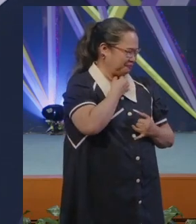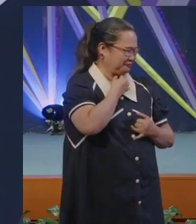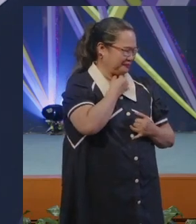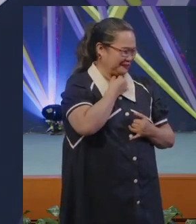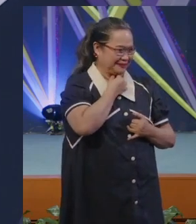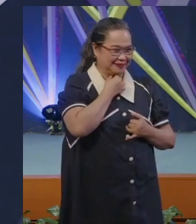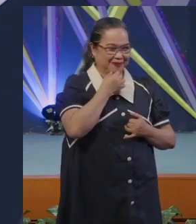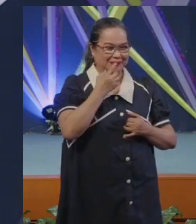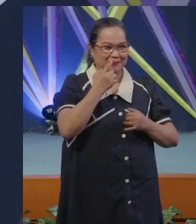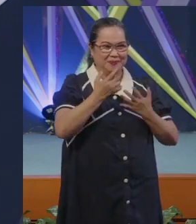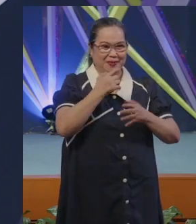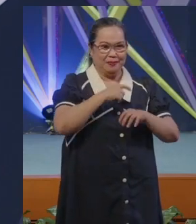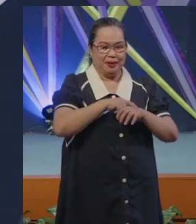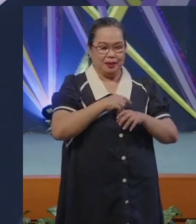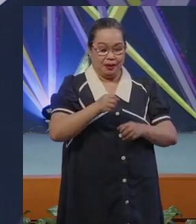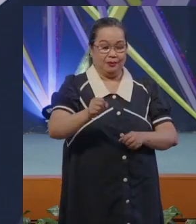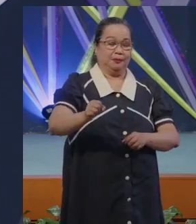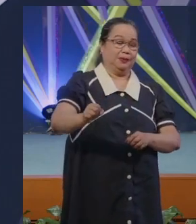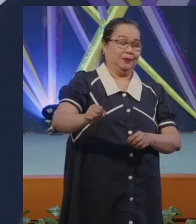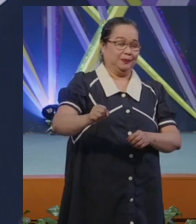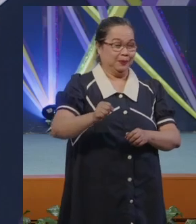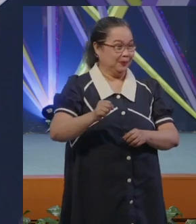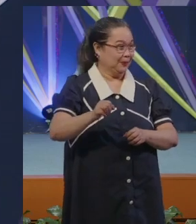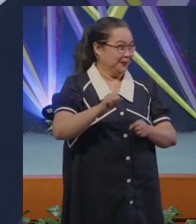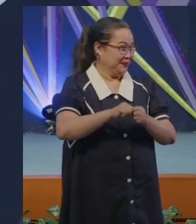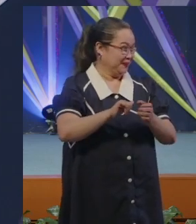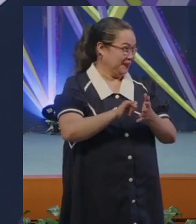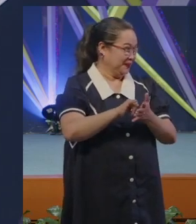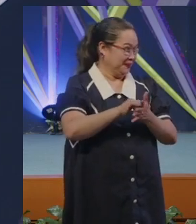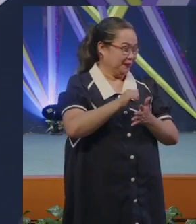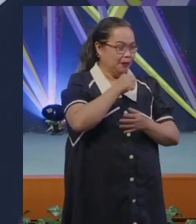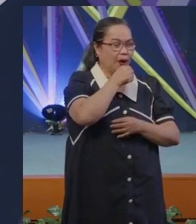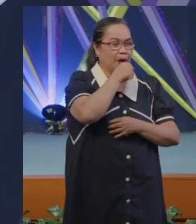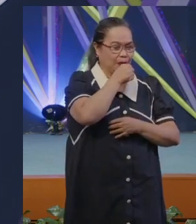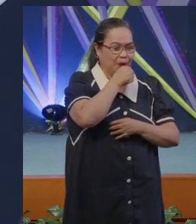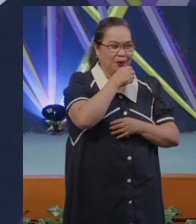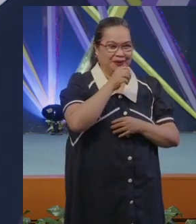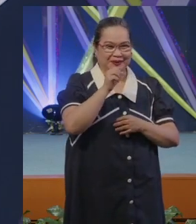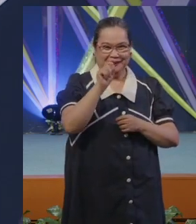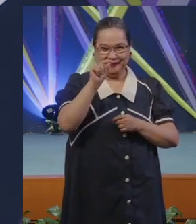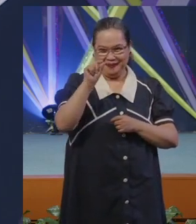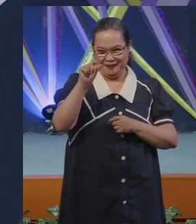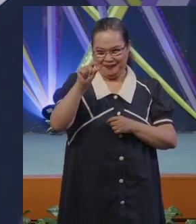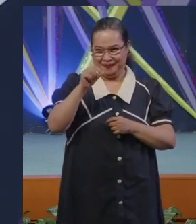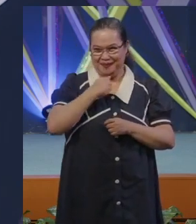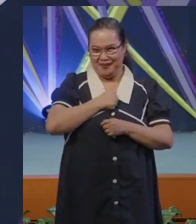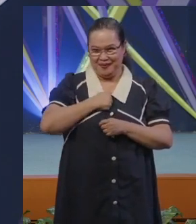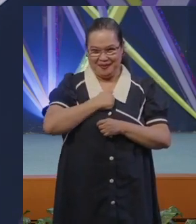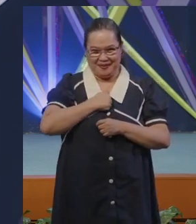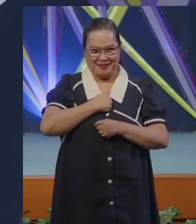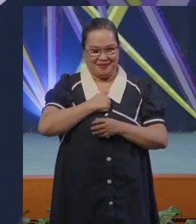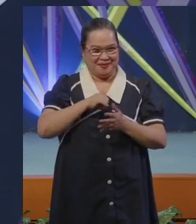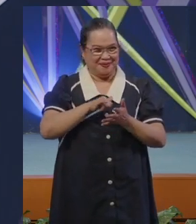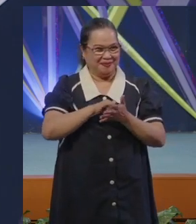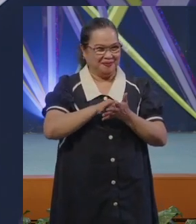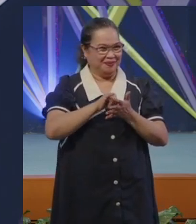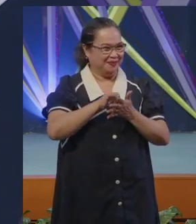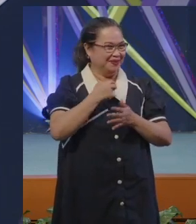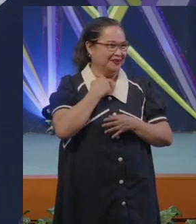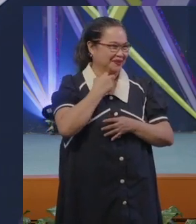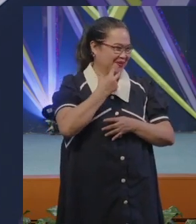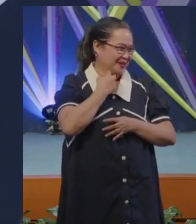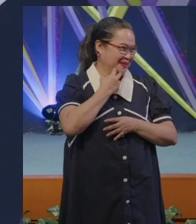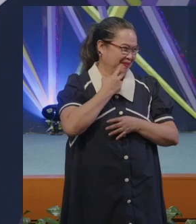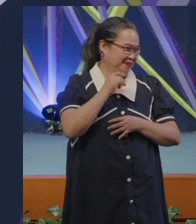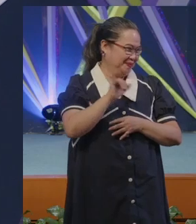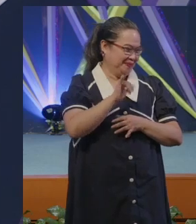to time, baka po ilayo ko yung mikropono para lang makaubo ng konti. So, pagpasensyahan niyo po ang kondisyon ng aking boses